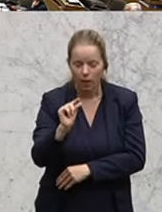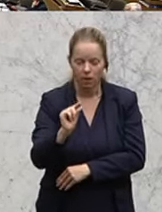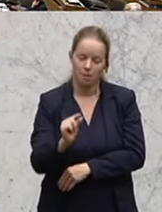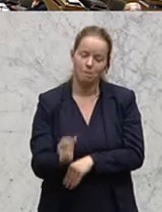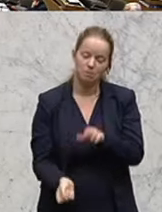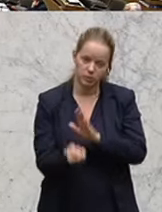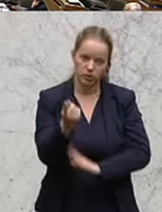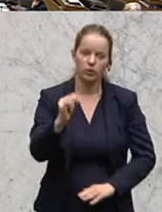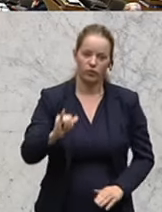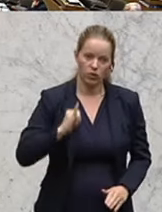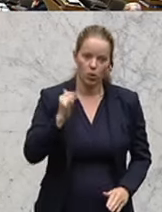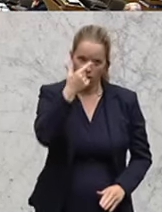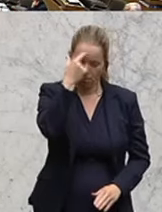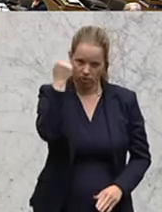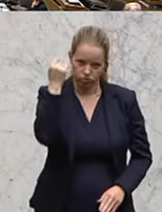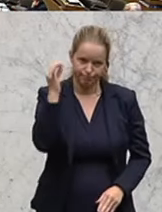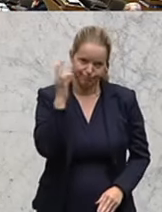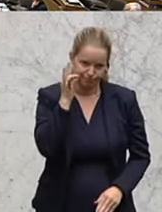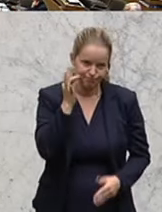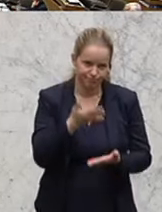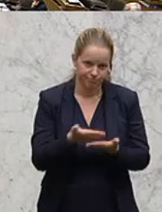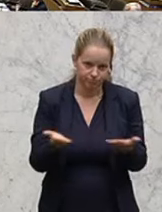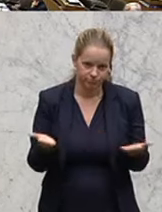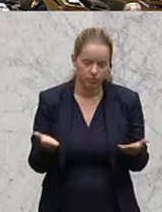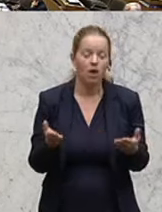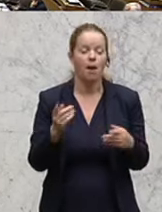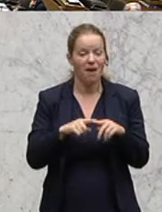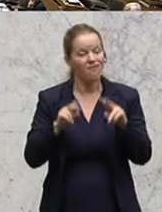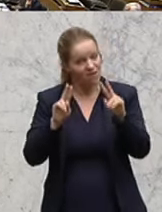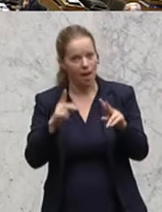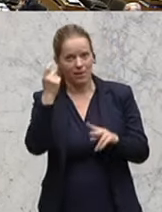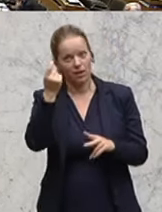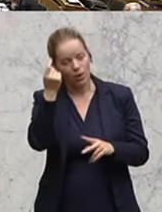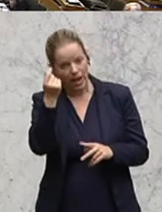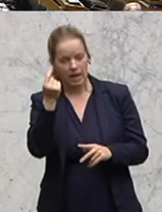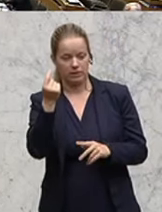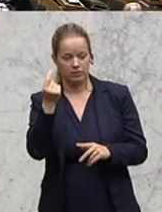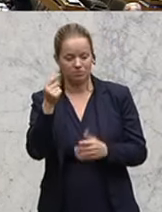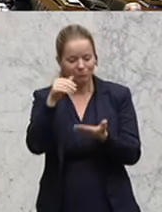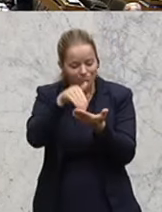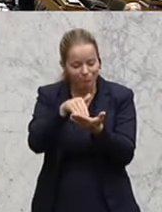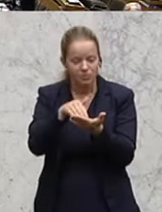machen natürlich die Menschen arm im wahrsten Sinne des Wortes im Geldbörse. Warum?